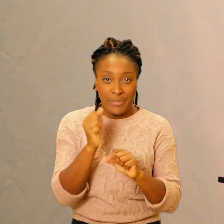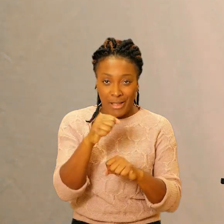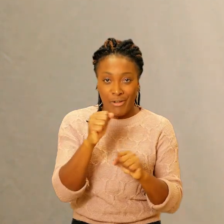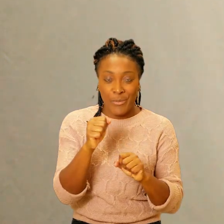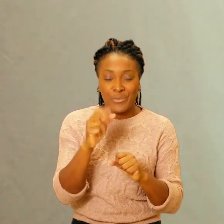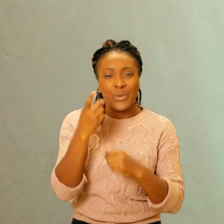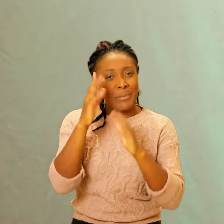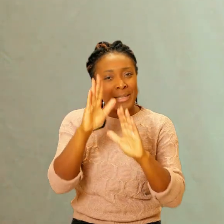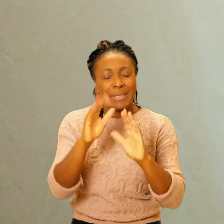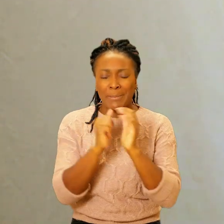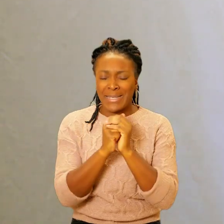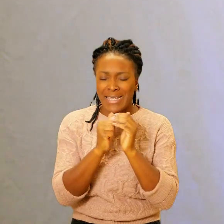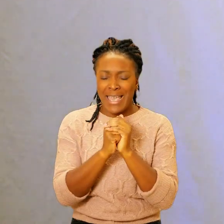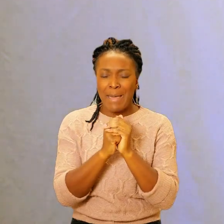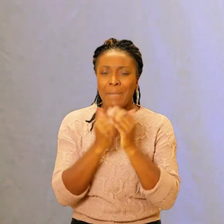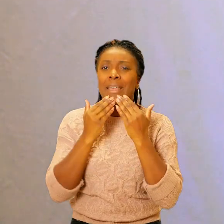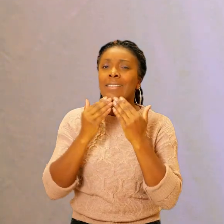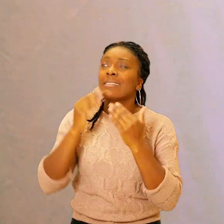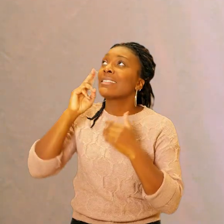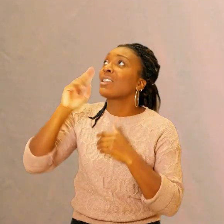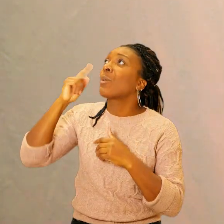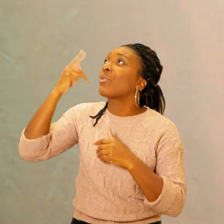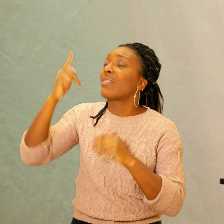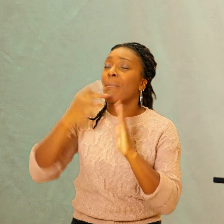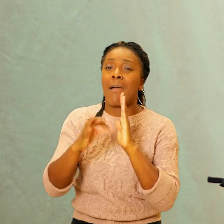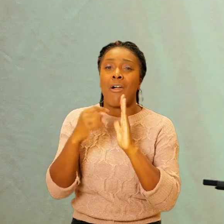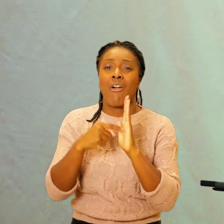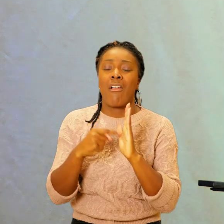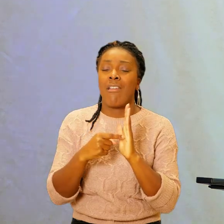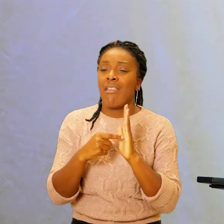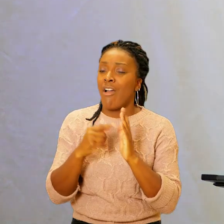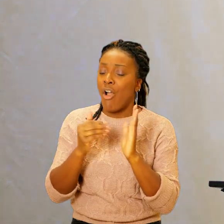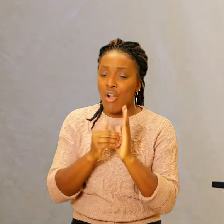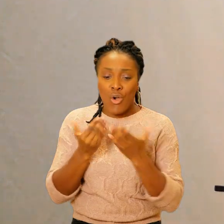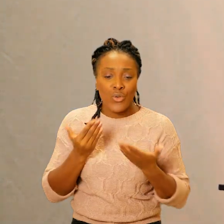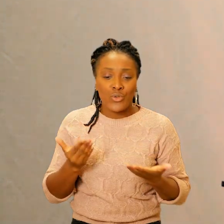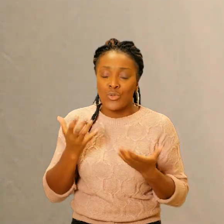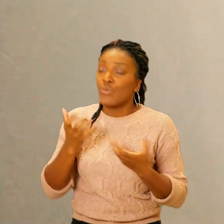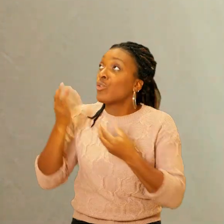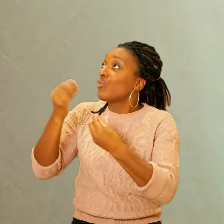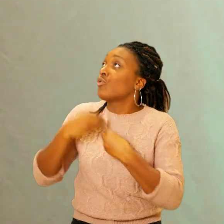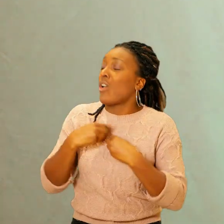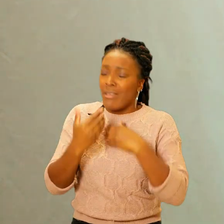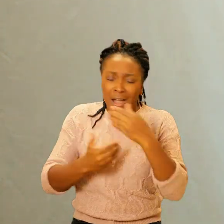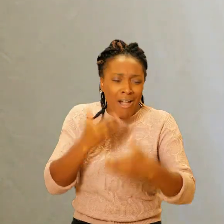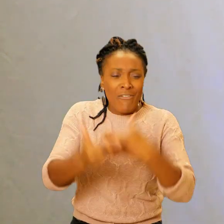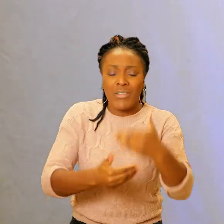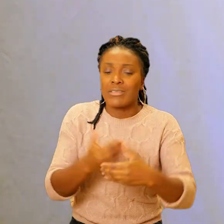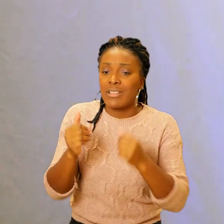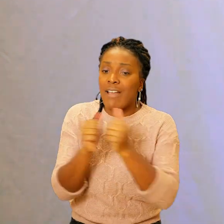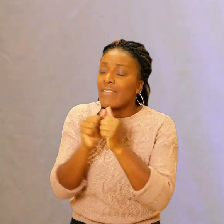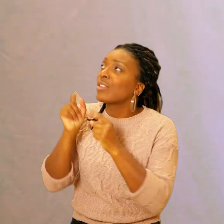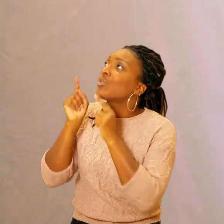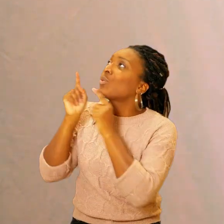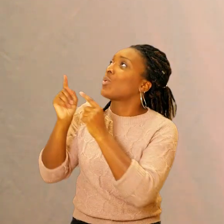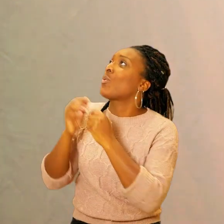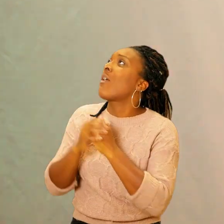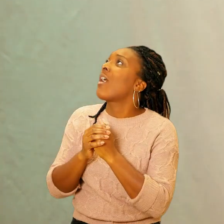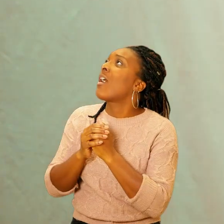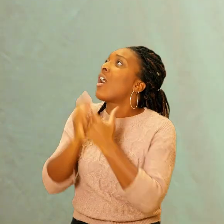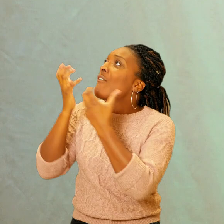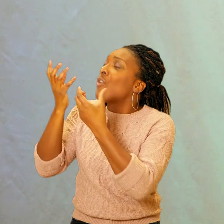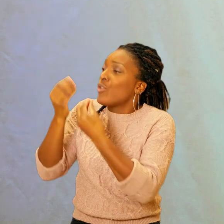bénisse. Seigneur, merci pour ta parole, merci parce qu'encore aujourd'hui, tu veux nous faire aller plus loin avec toi et tu veux nous donner, Seigneur, eh bien